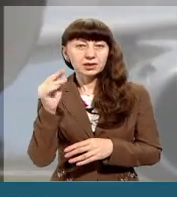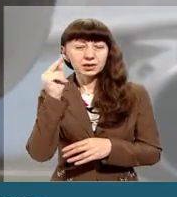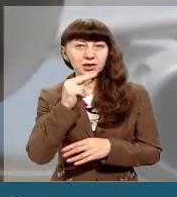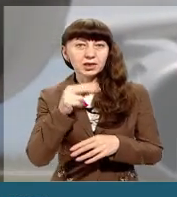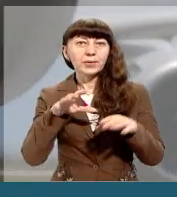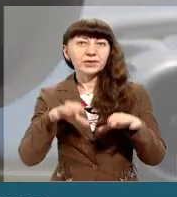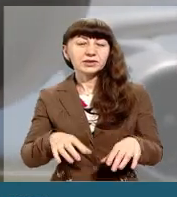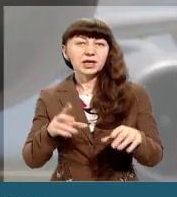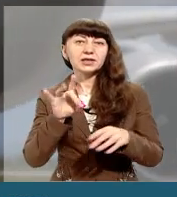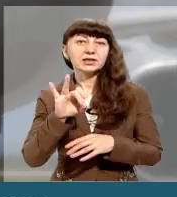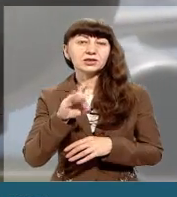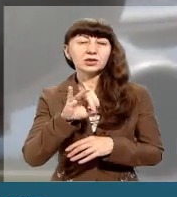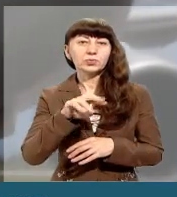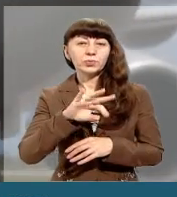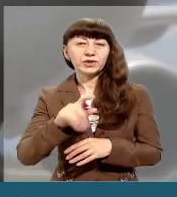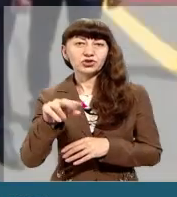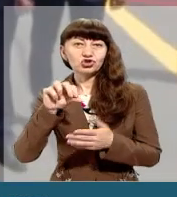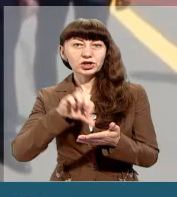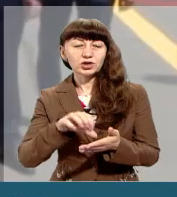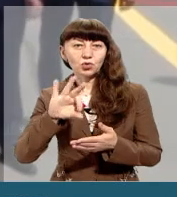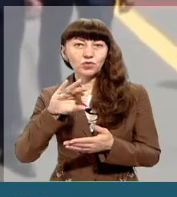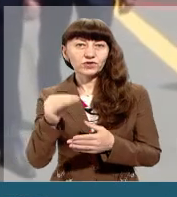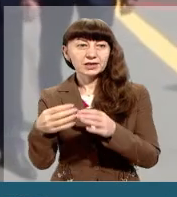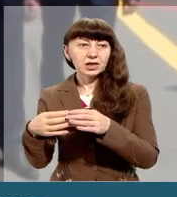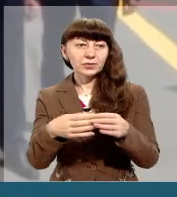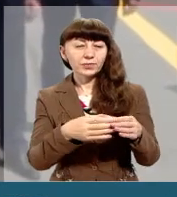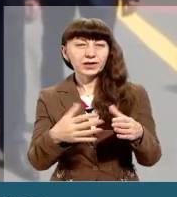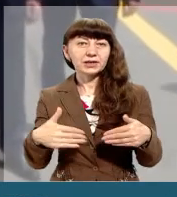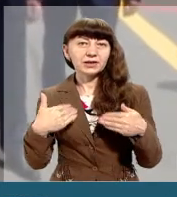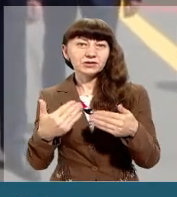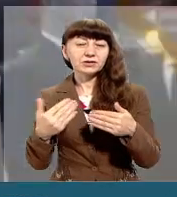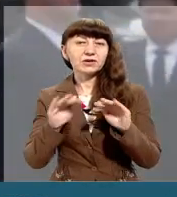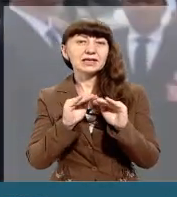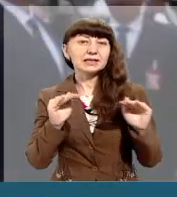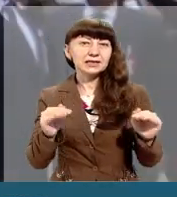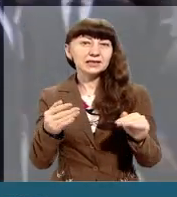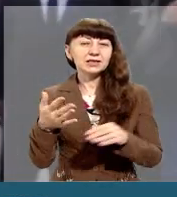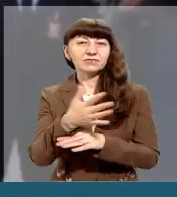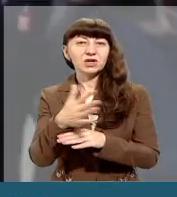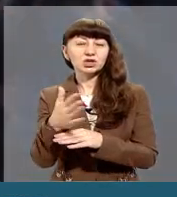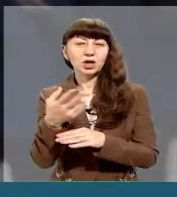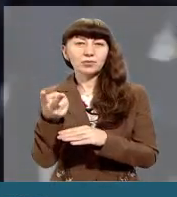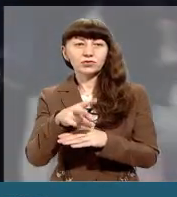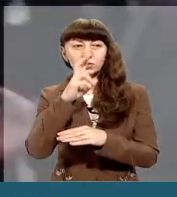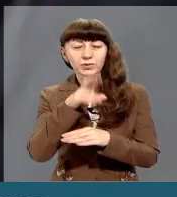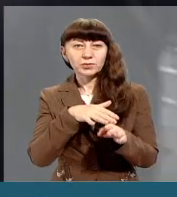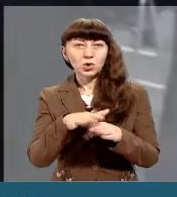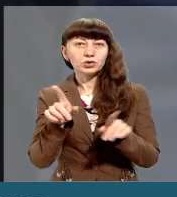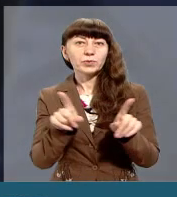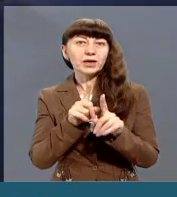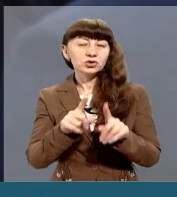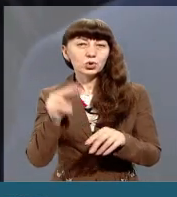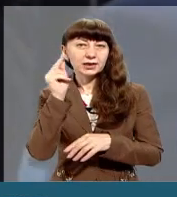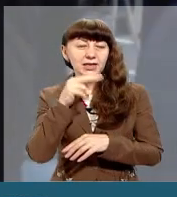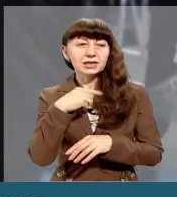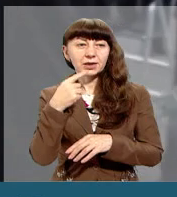Си Цзиньпина и членов официальной делегации приветствовали дети с флажками двух стран, исполнившие песню на китайском языке.